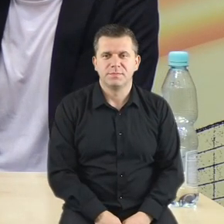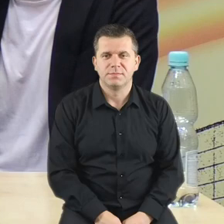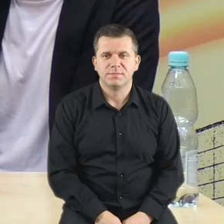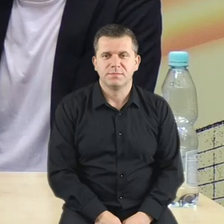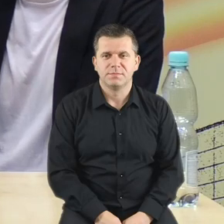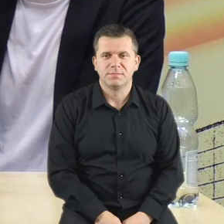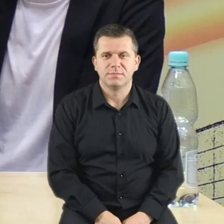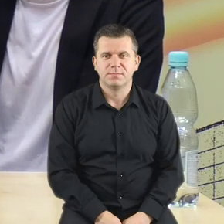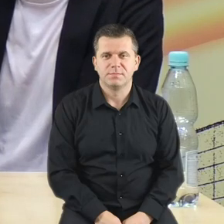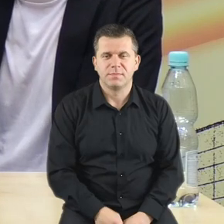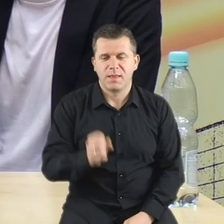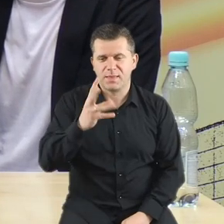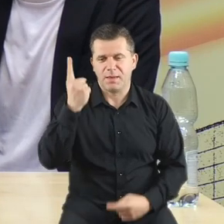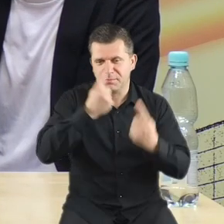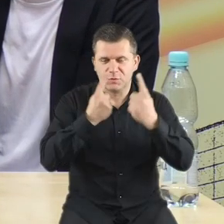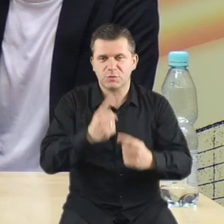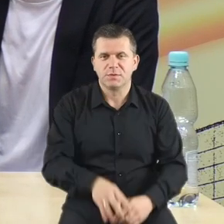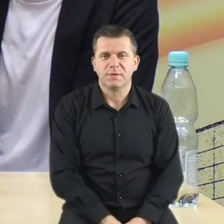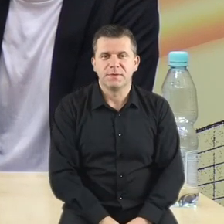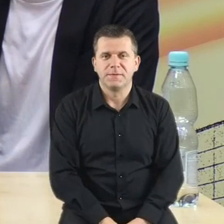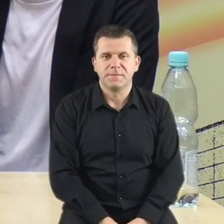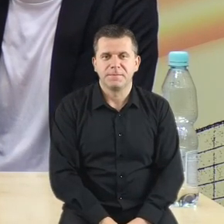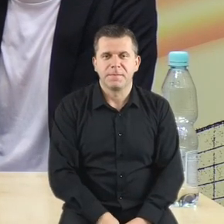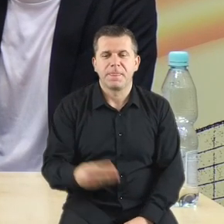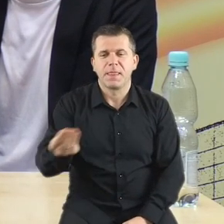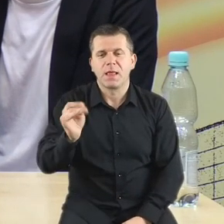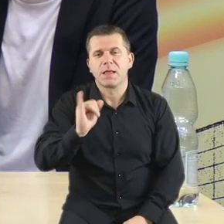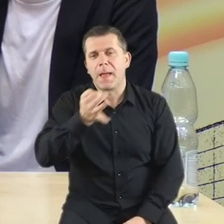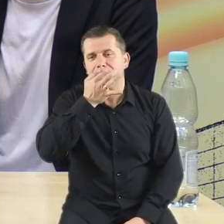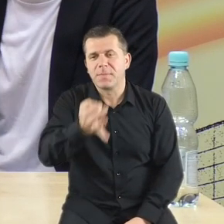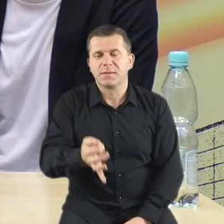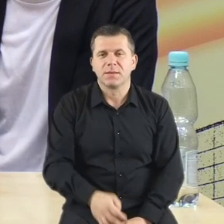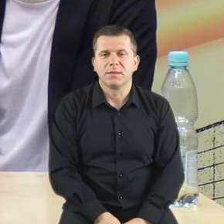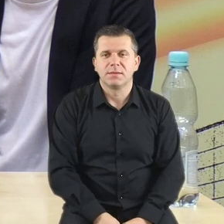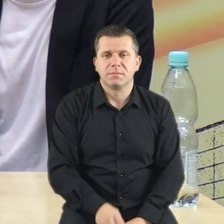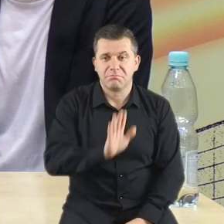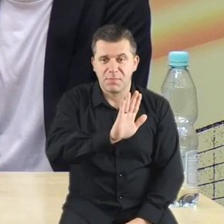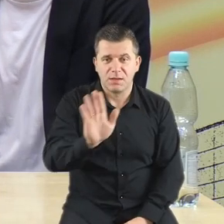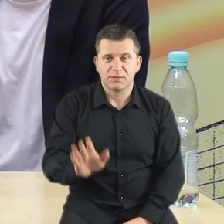Tak myślę, tak. Czy jeszcze jakieś pytania państwo macie?